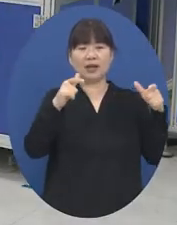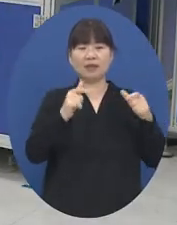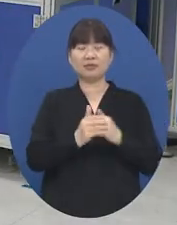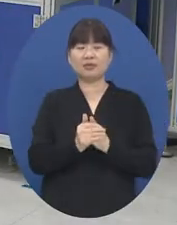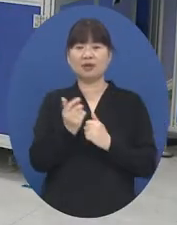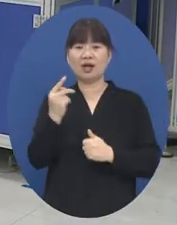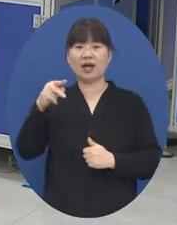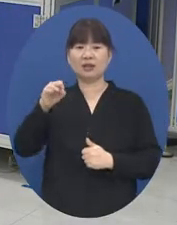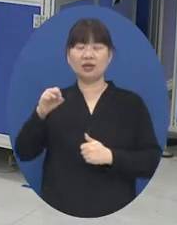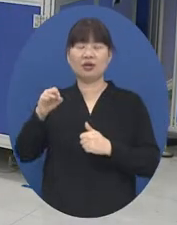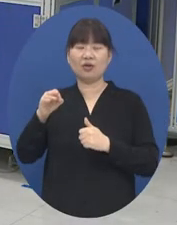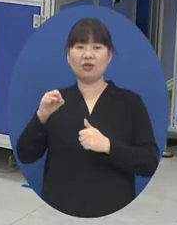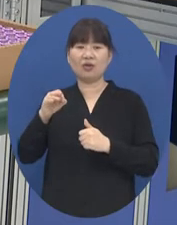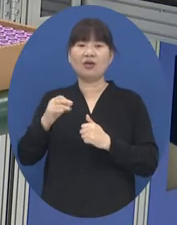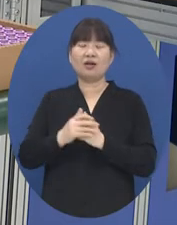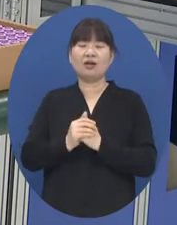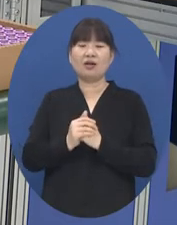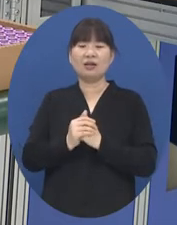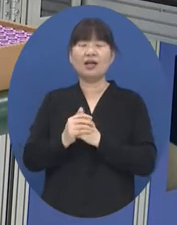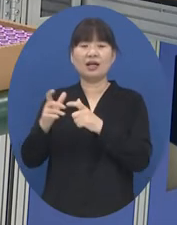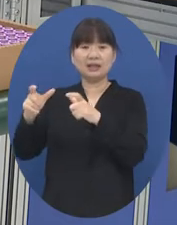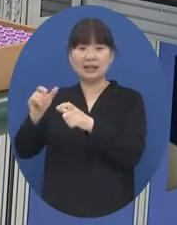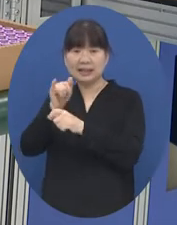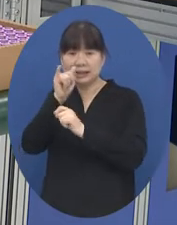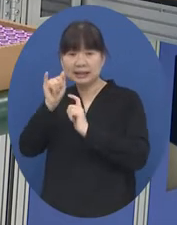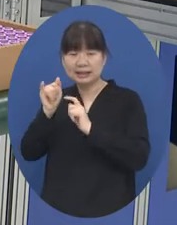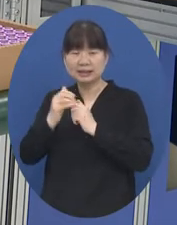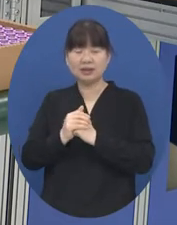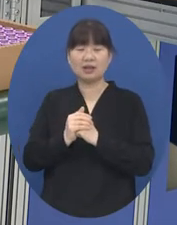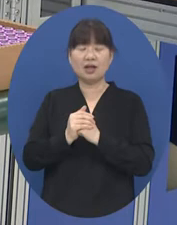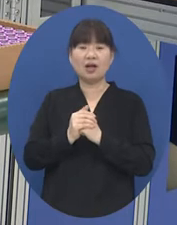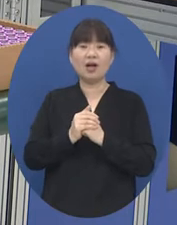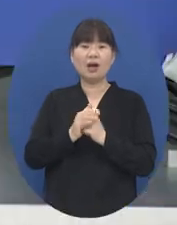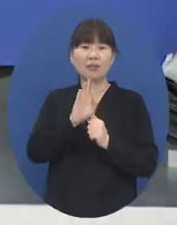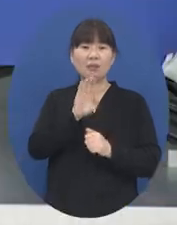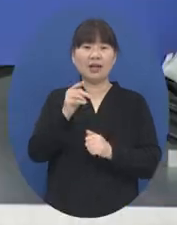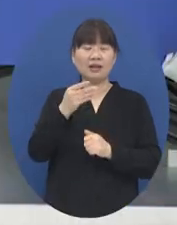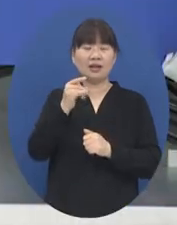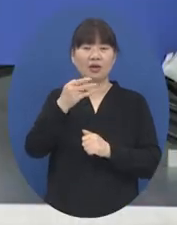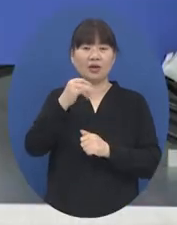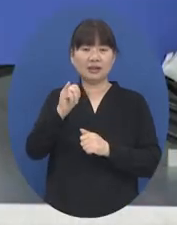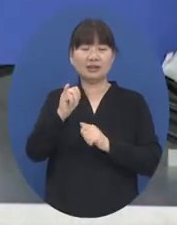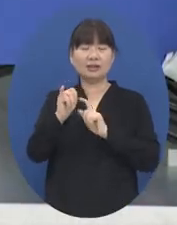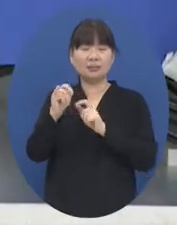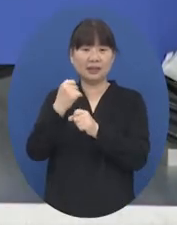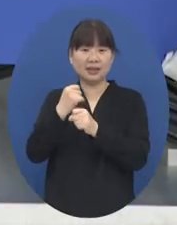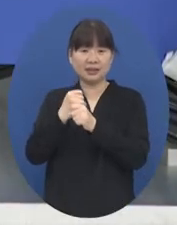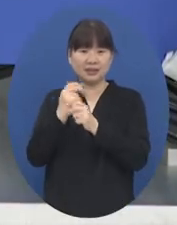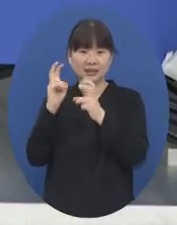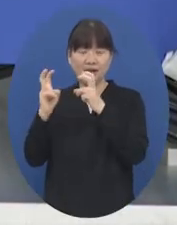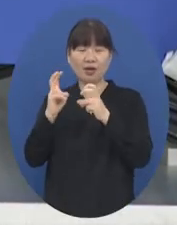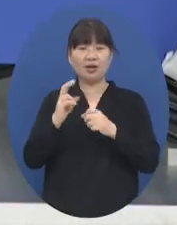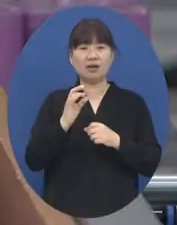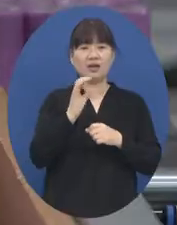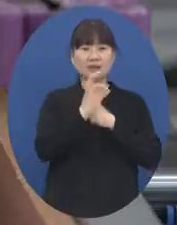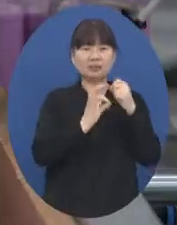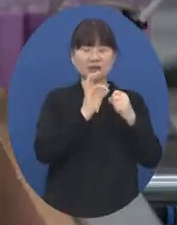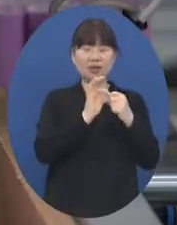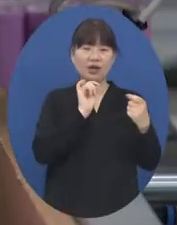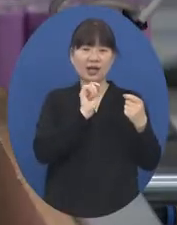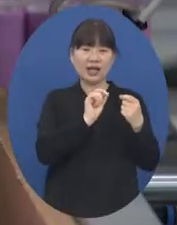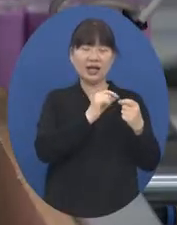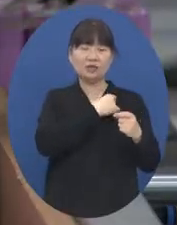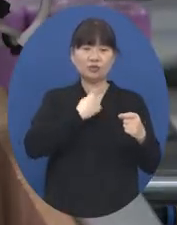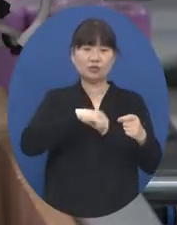화성시에 위치한 이 업체는 리튬 2차 전지 배터리팩 제조 기업. 10년 가까이 돌리던 중국 공장을 접고 작년